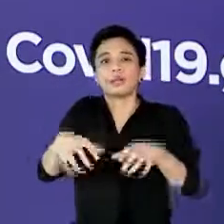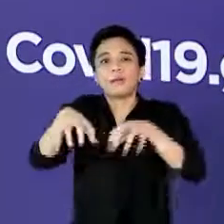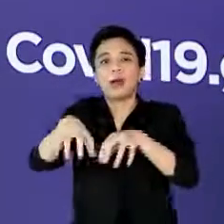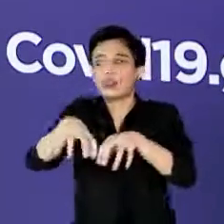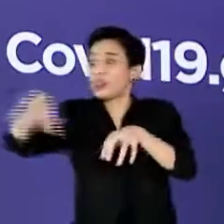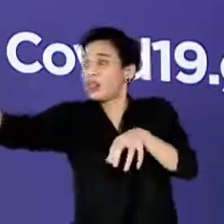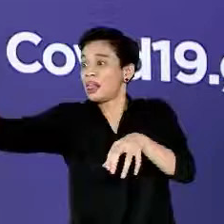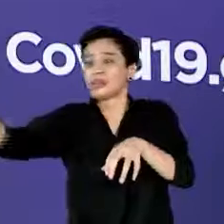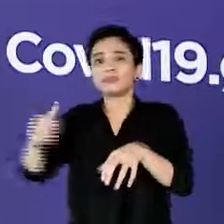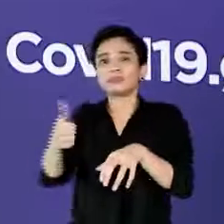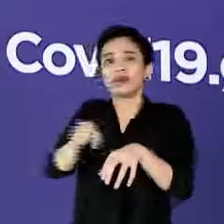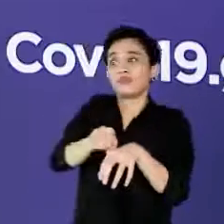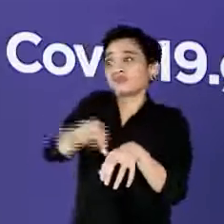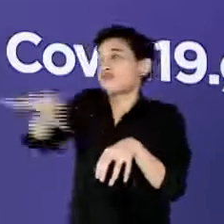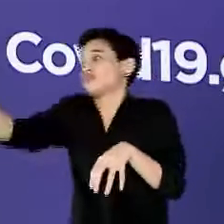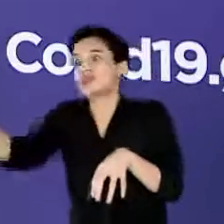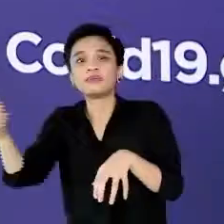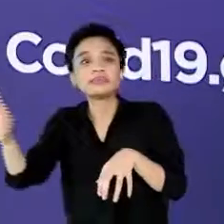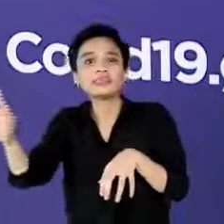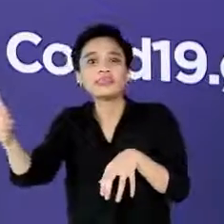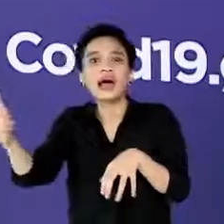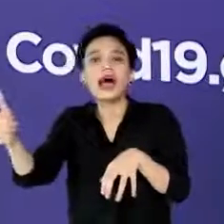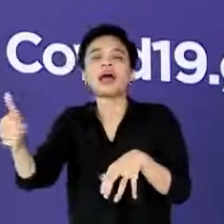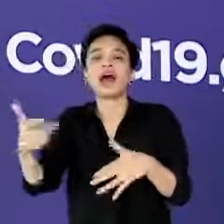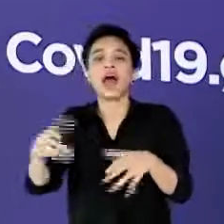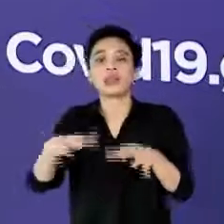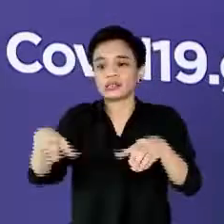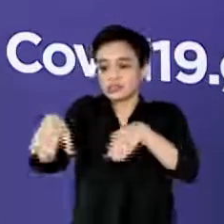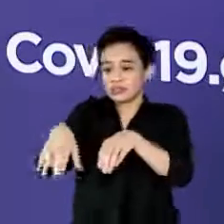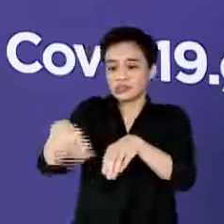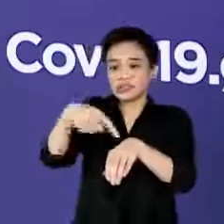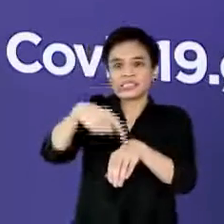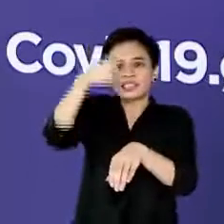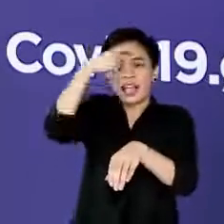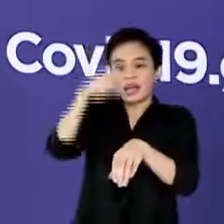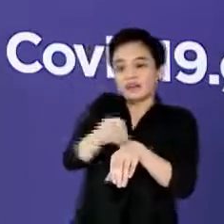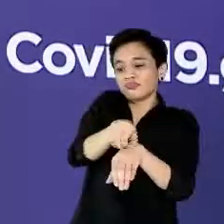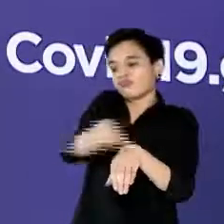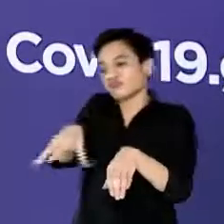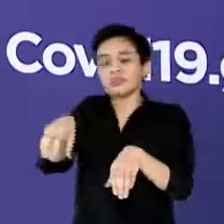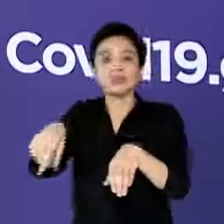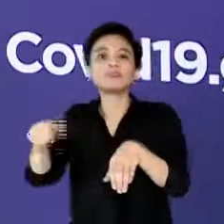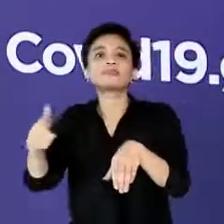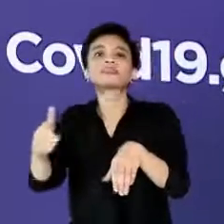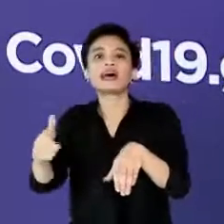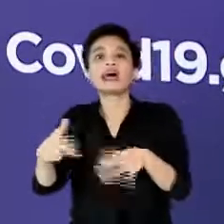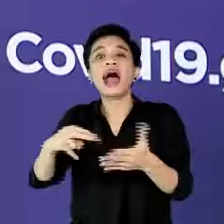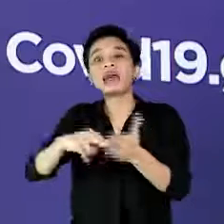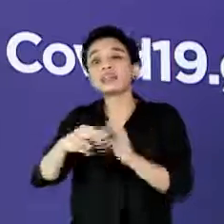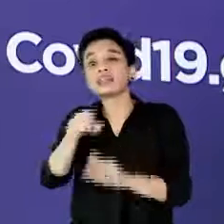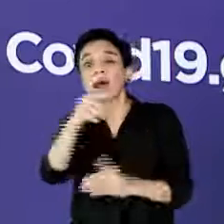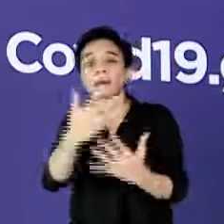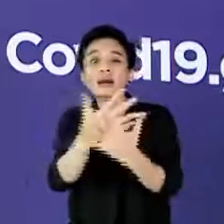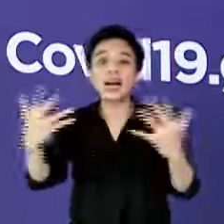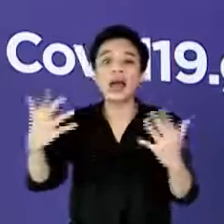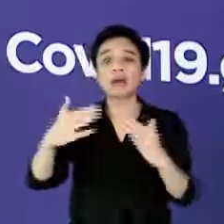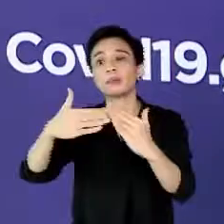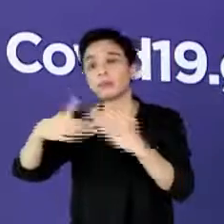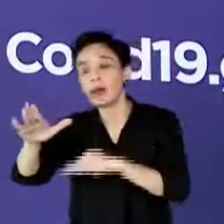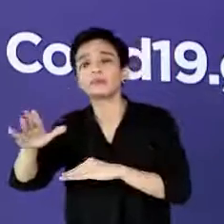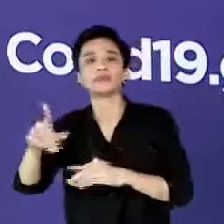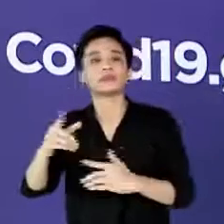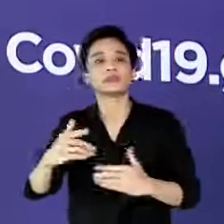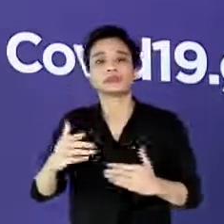menular ke mana-mana karena itu pembatasan terhadap mobilitas pembatasan terhadap aktivitas warga ketika terjadinya